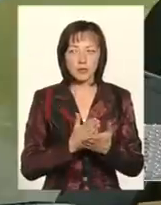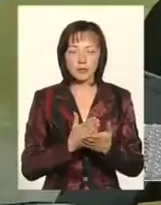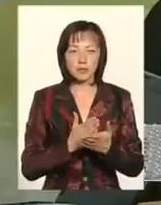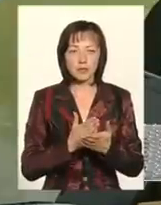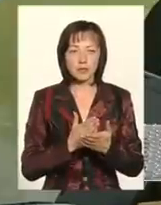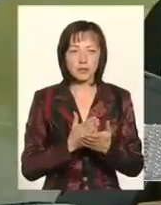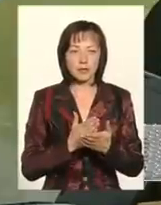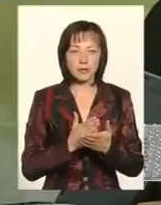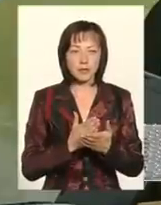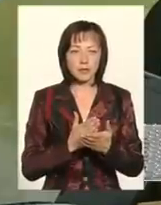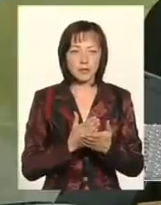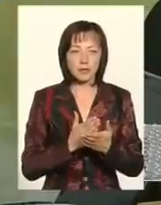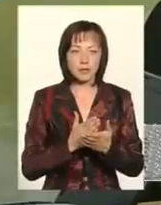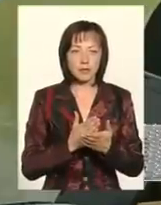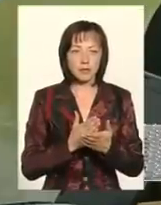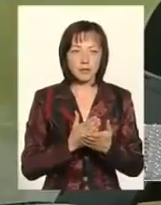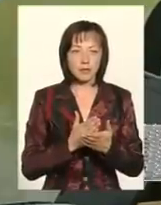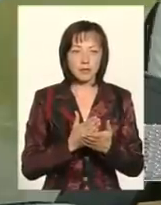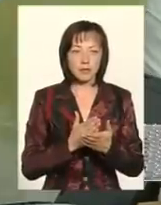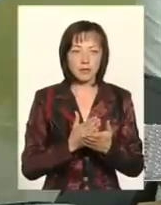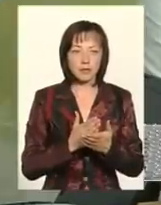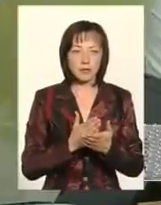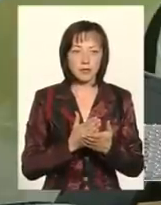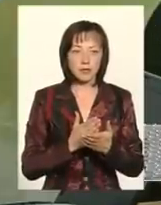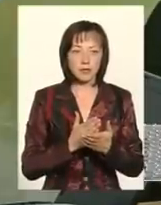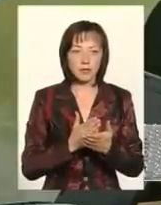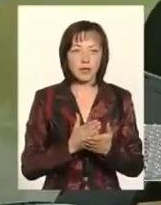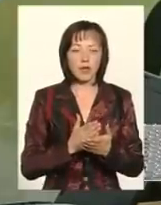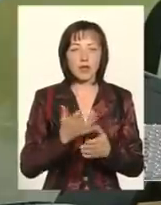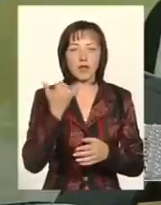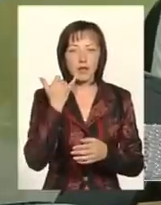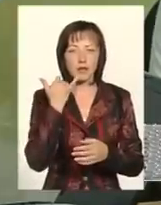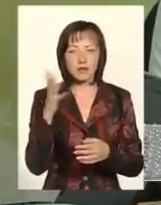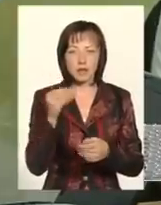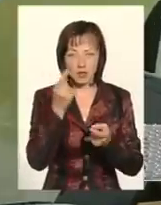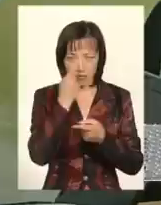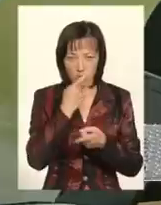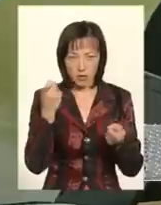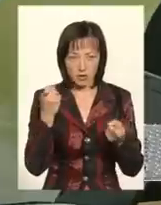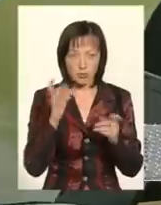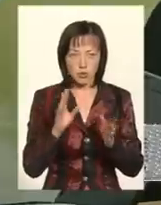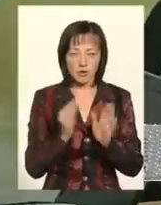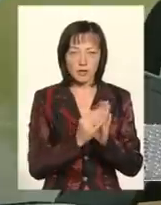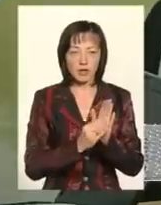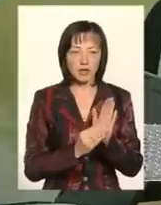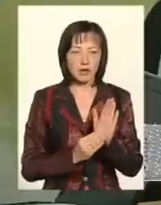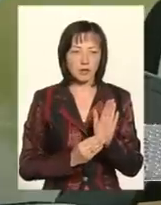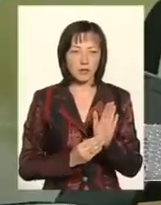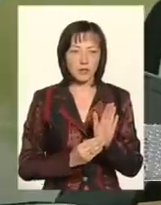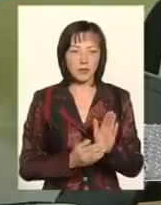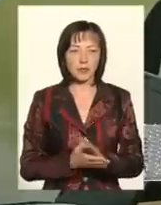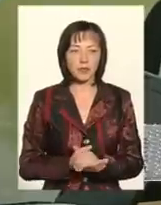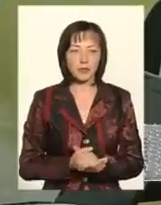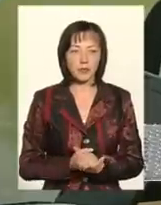юристами за за пропонуємо нашого контактного то есть ця вся інформація буде в тітрах самої програми